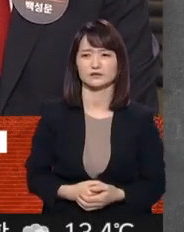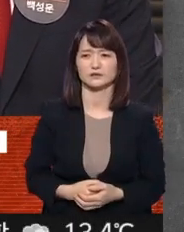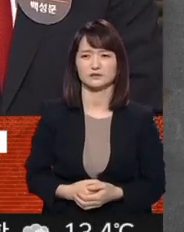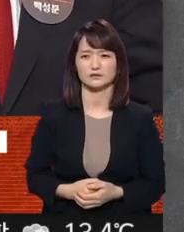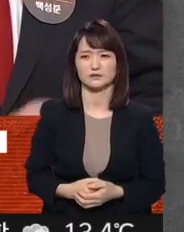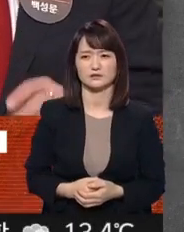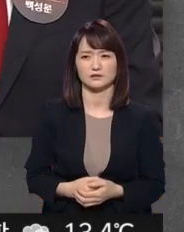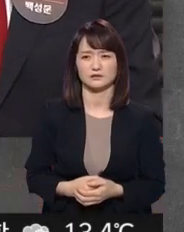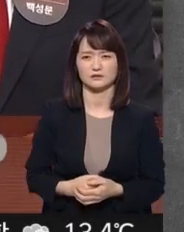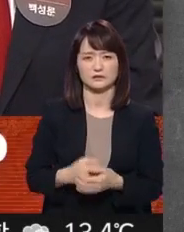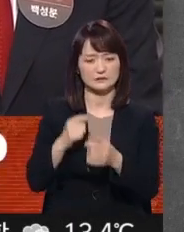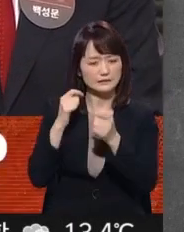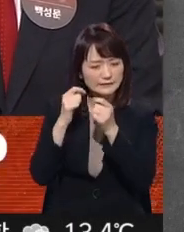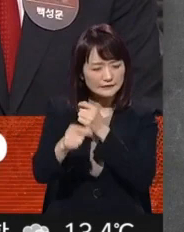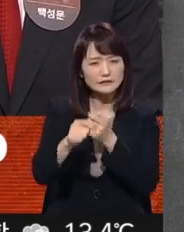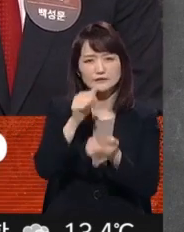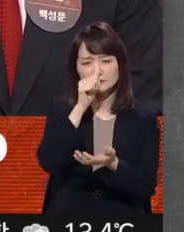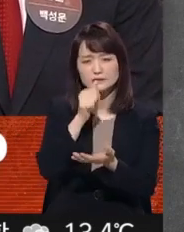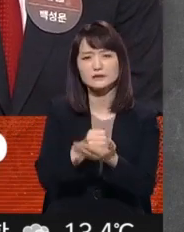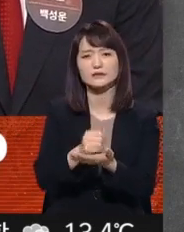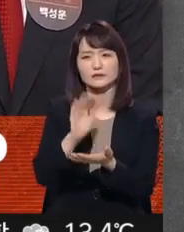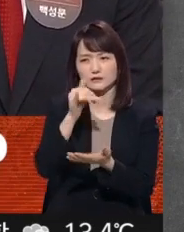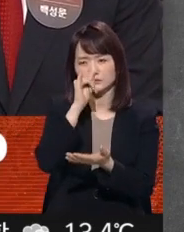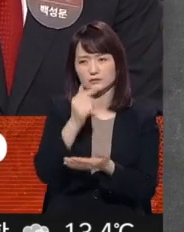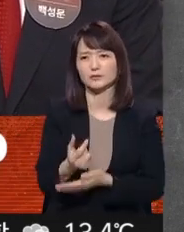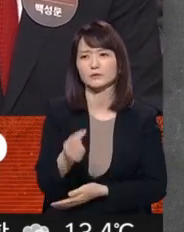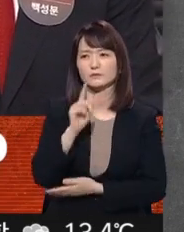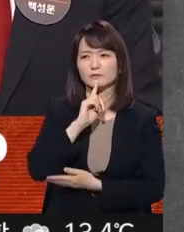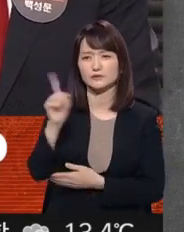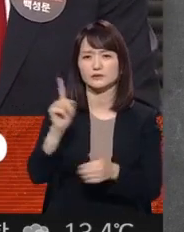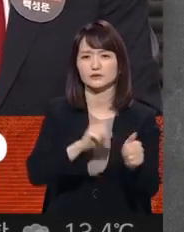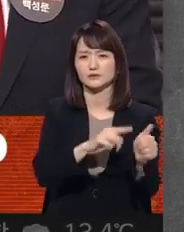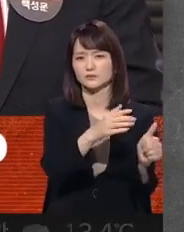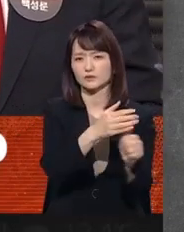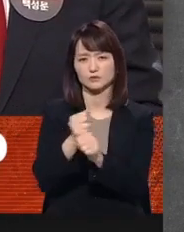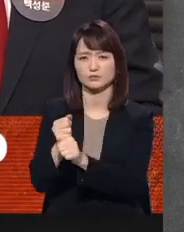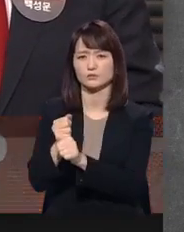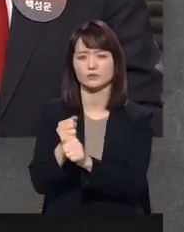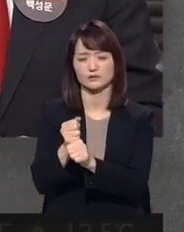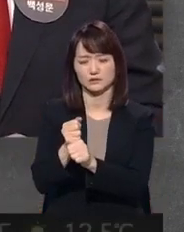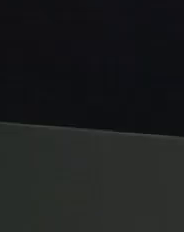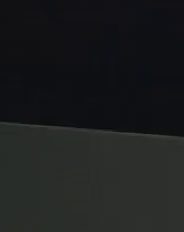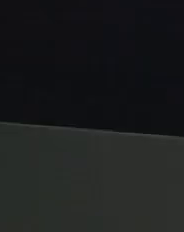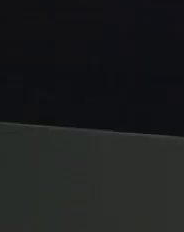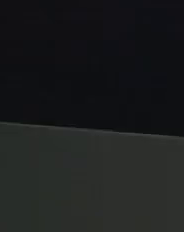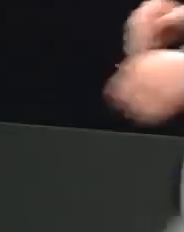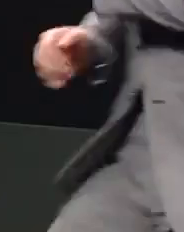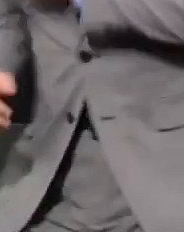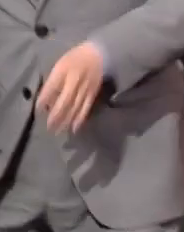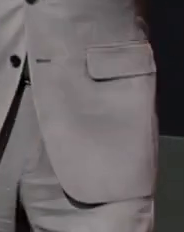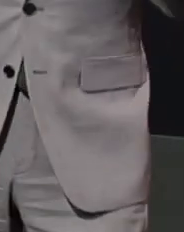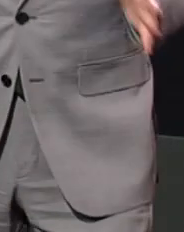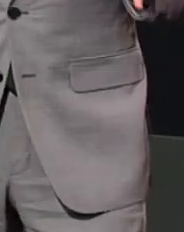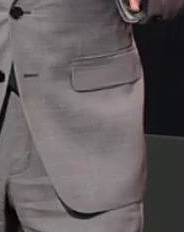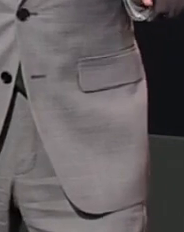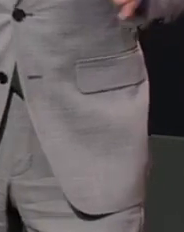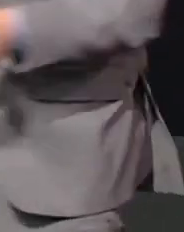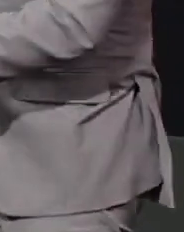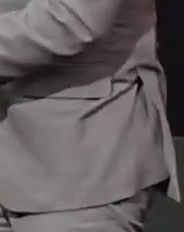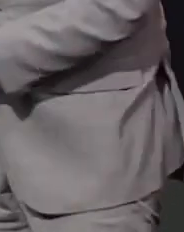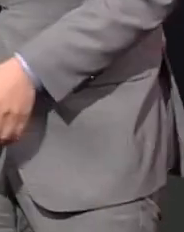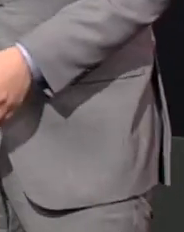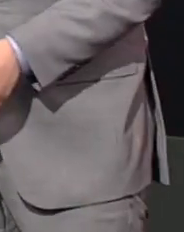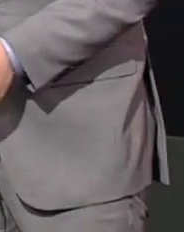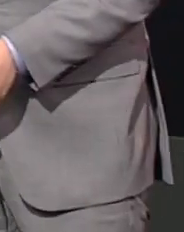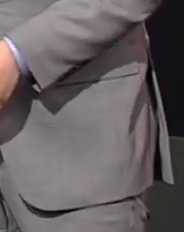사기죄에 당할 수 있는 그 사안이기 때문에 신고하시고 빨리 저 남성 확보하는게 중요할 것 같습니다 알겠습니다 아직 안 끝났습니다